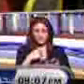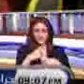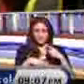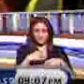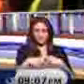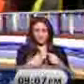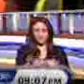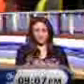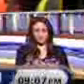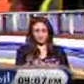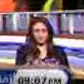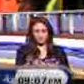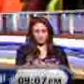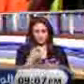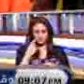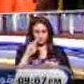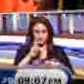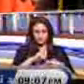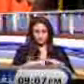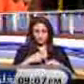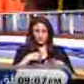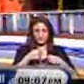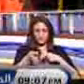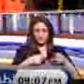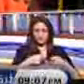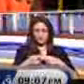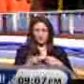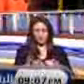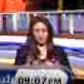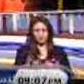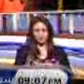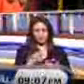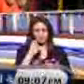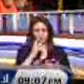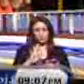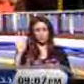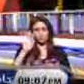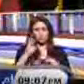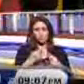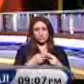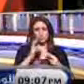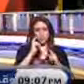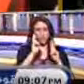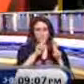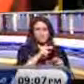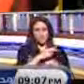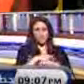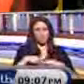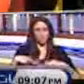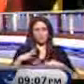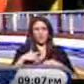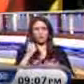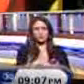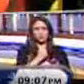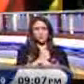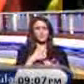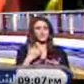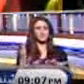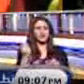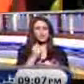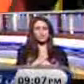يحطوا على الراجل ده ويشلوه من الاستثمار بتاعه كل الشعب اللي قدام حضرتك ده هيروح يقول له الحكومة عايزين نشتغل. طب هيشغلونا